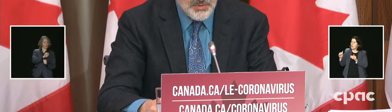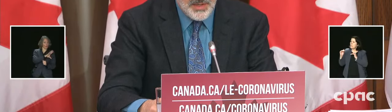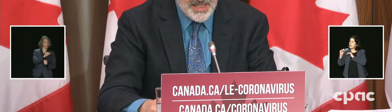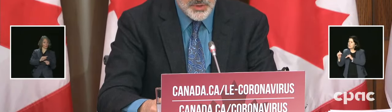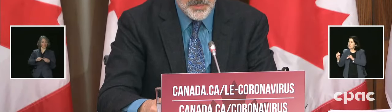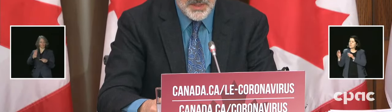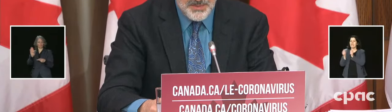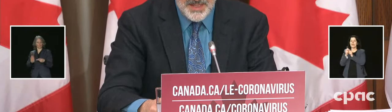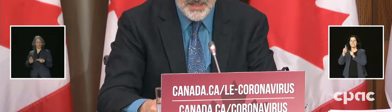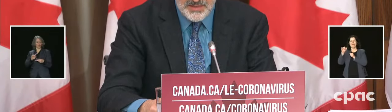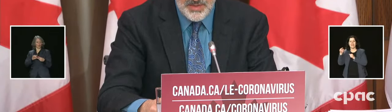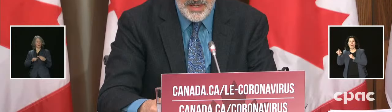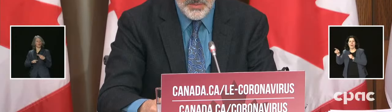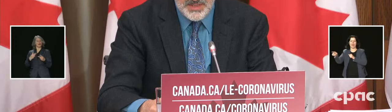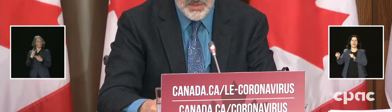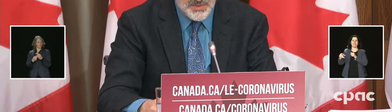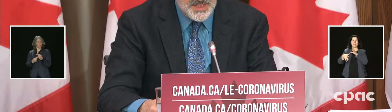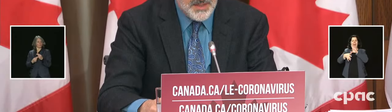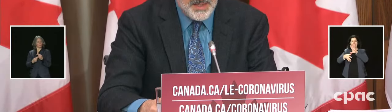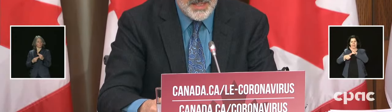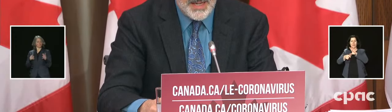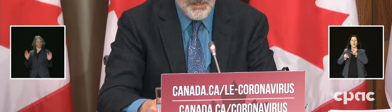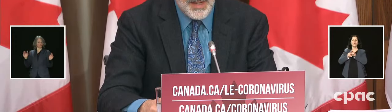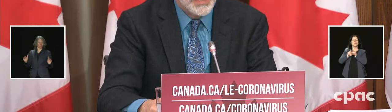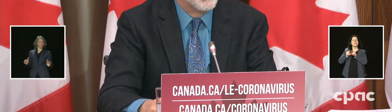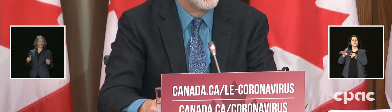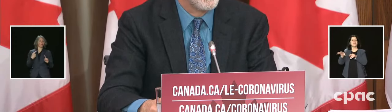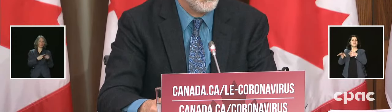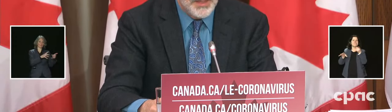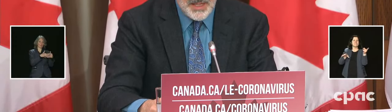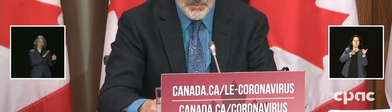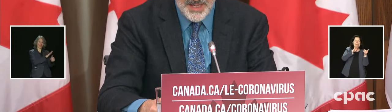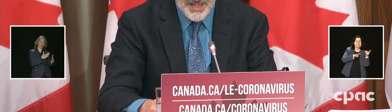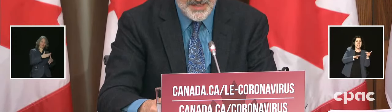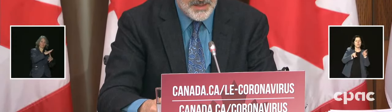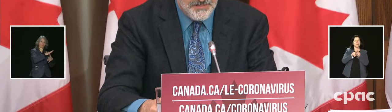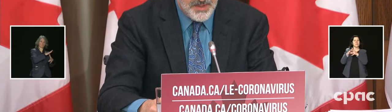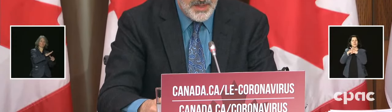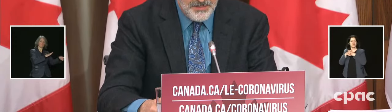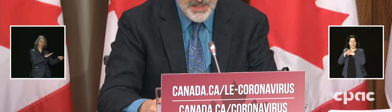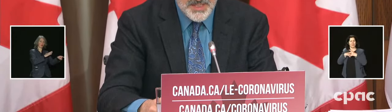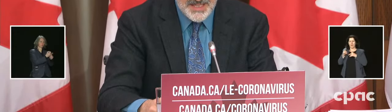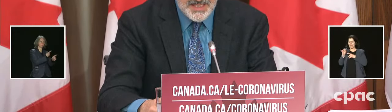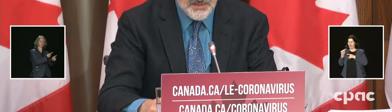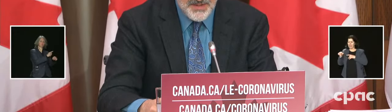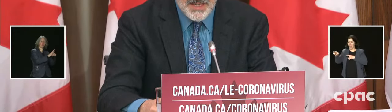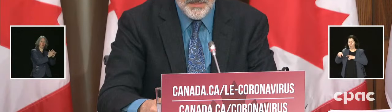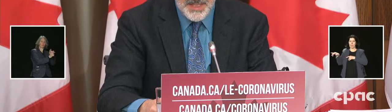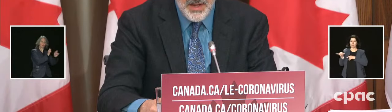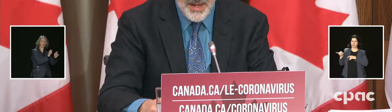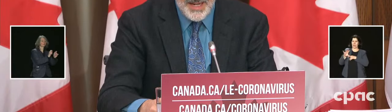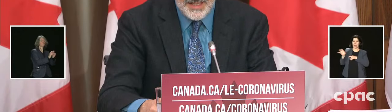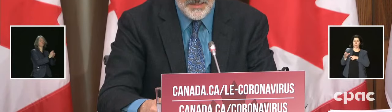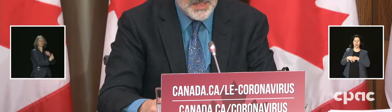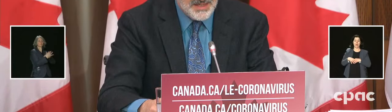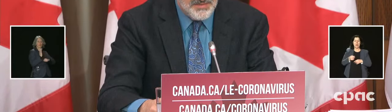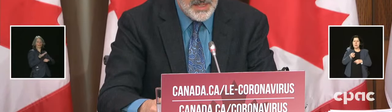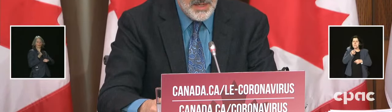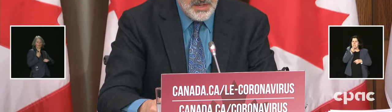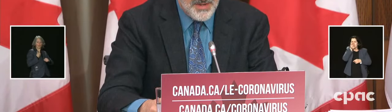que contre la souche prédominante circulant aux États-Unis, qui est également la souche prédominante au Canada. Bien que certaines différences mineures aient